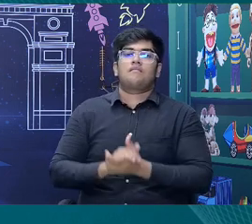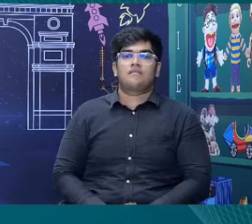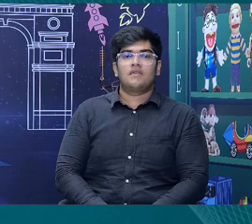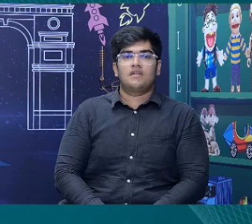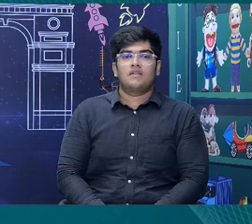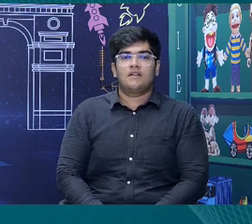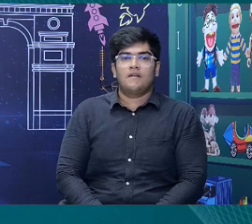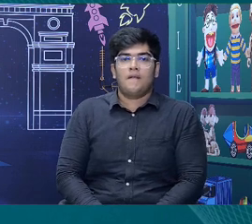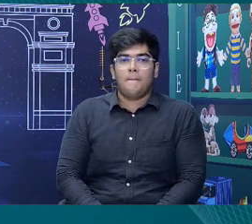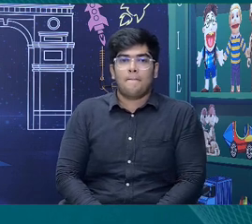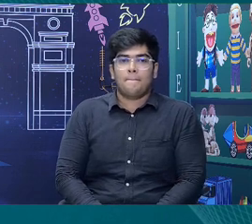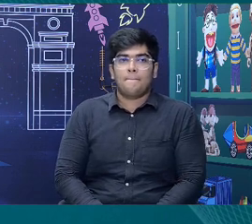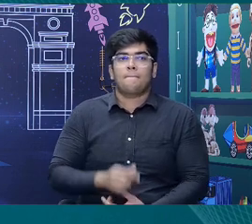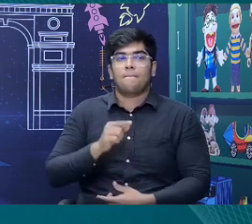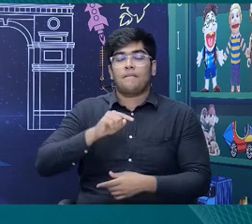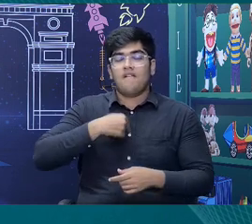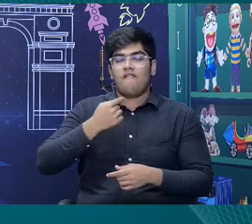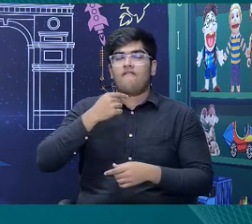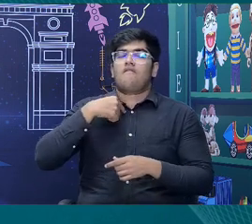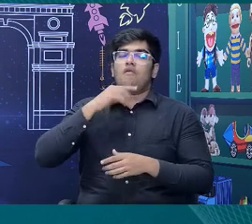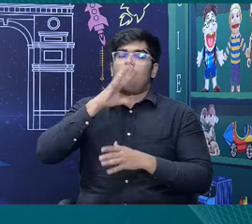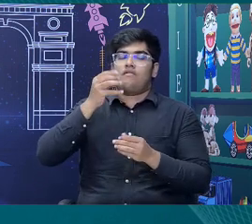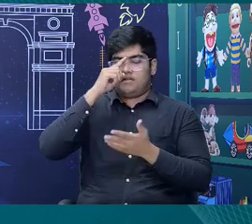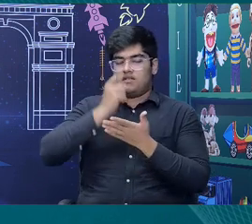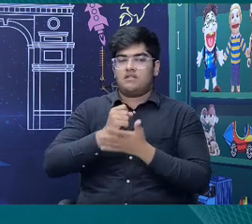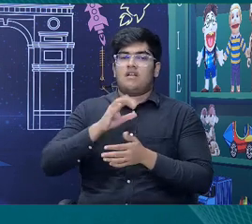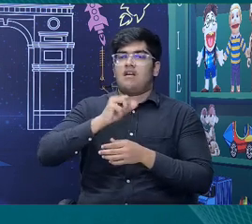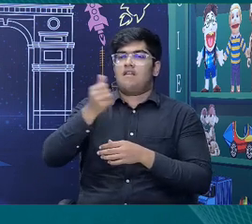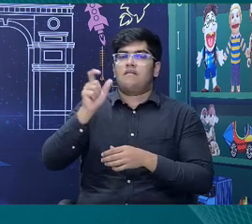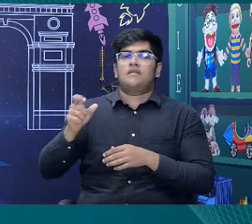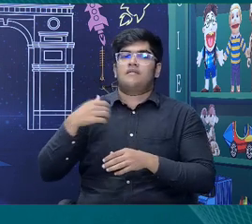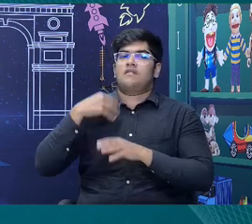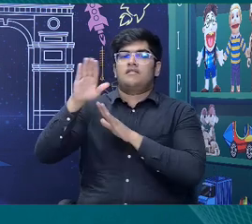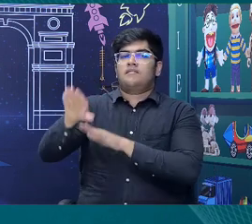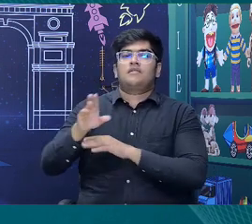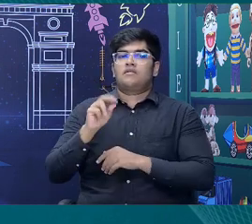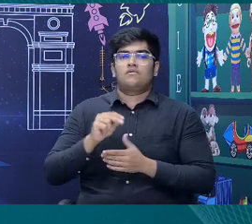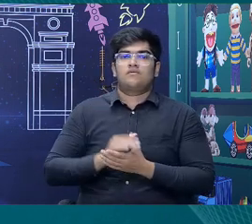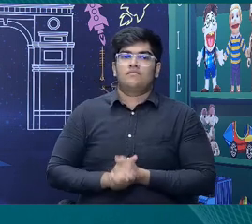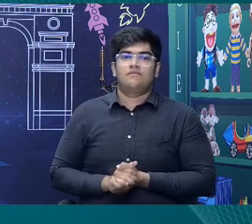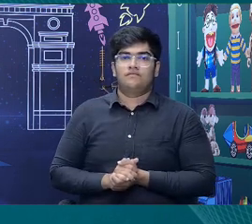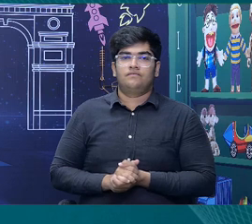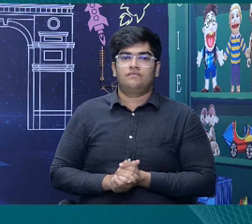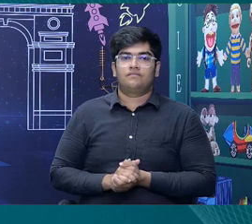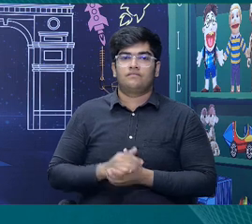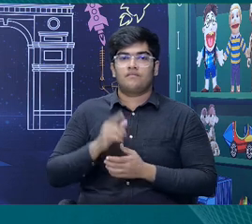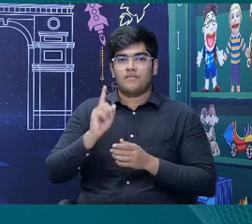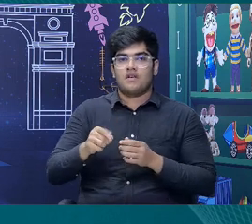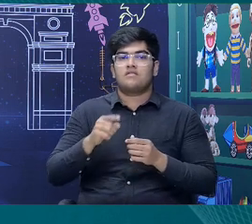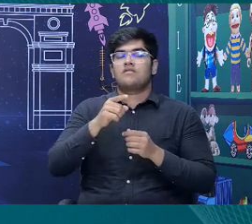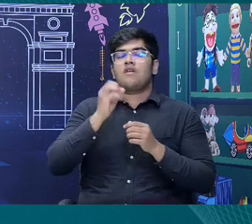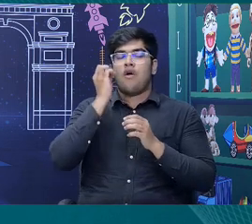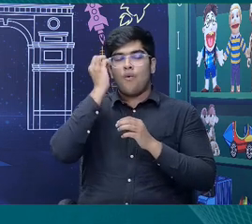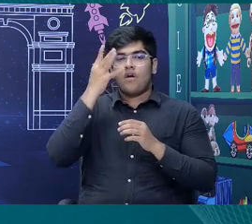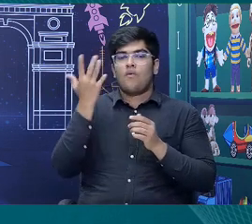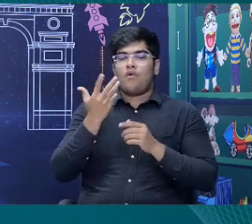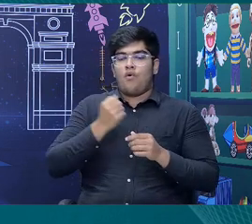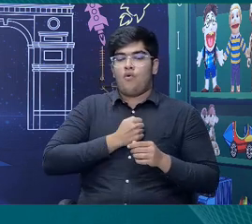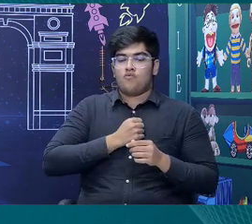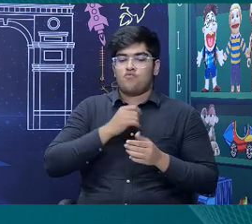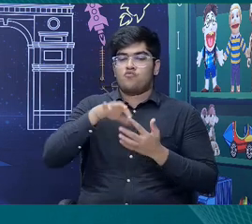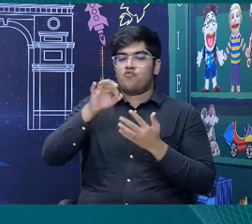के खुद ले सकें किसी और पे डिपेंड करने के बजाय नेक्स्ट इज बिकमिंग अवेयर ऑफ वनस चॉइसेज इन लाइफ आपके पास क्या-क्या